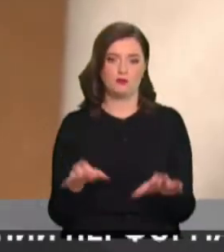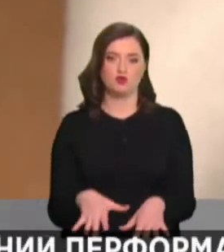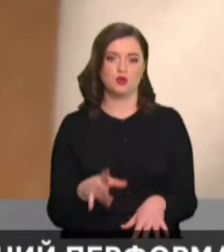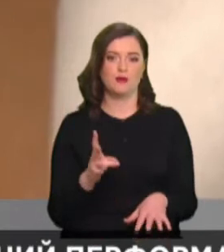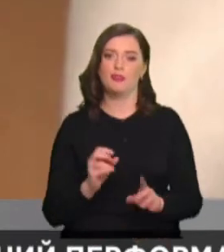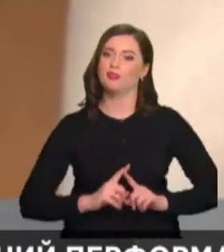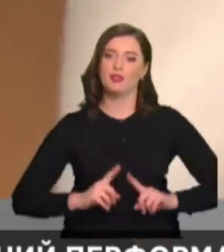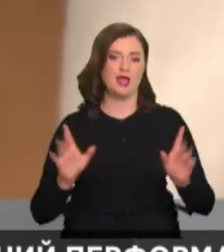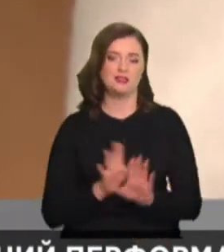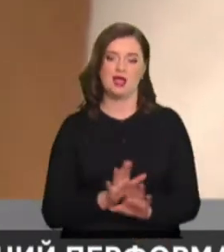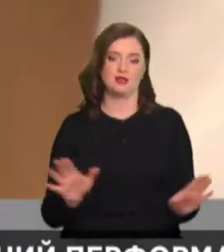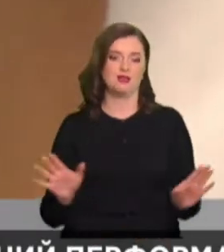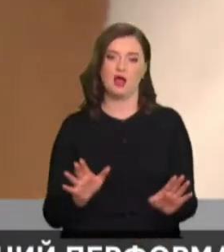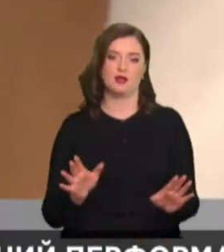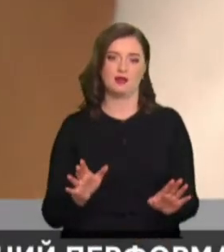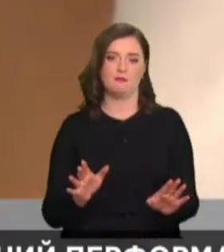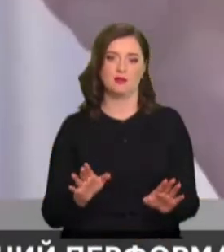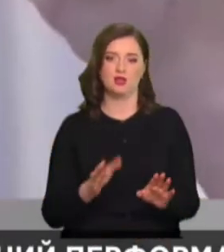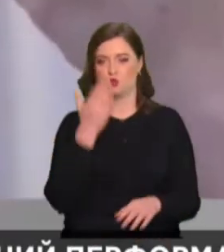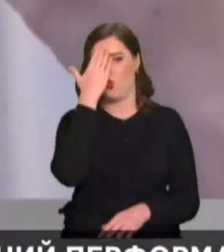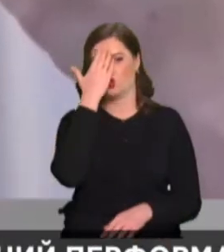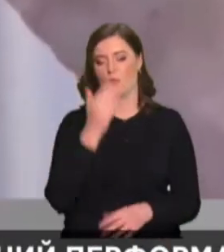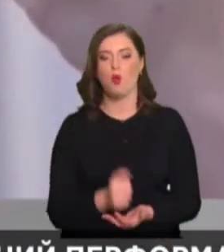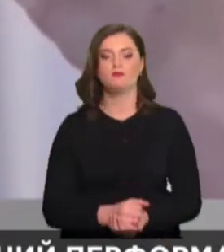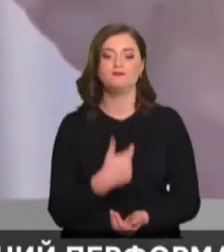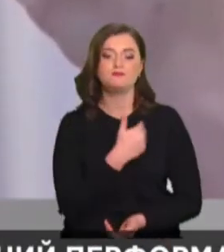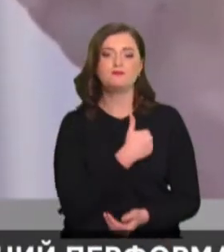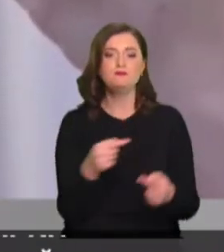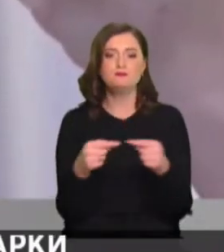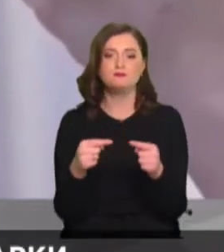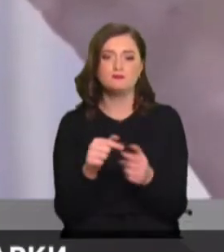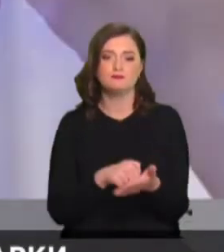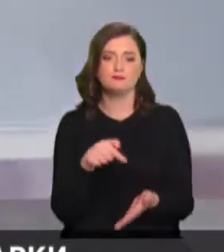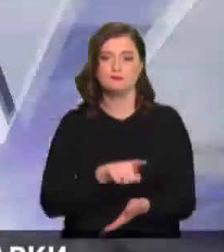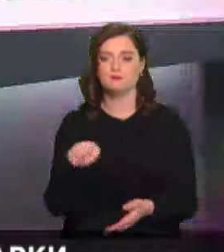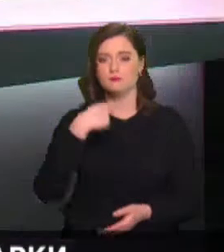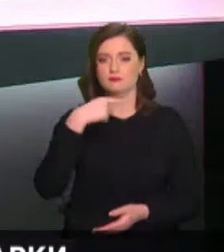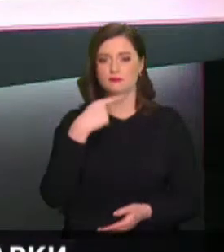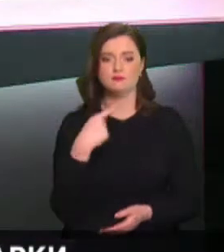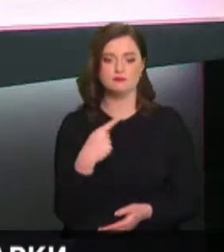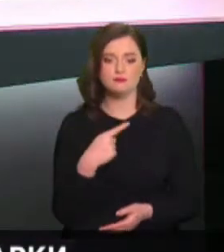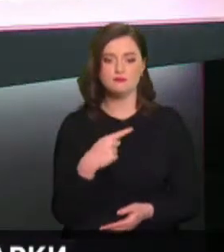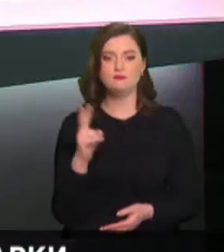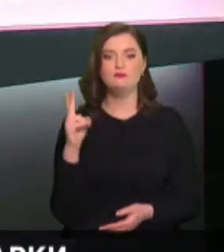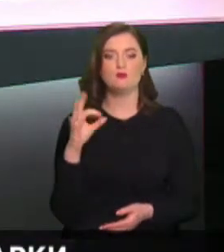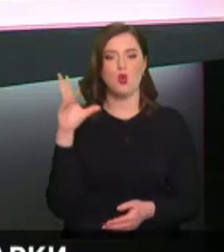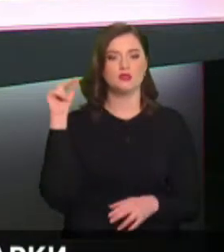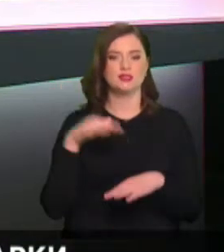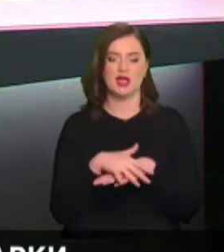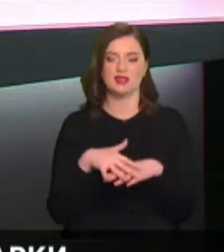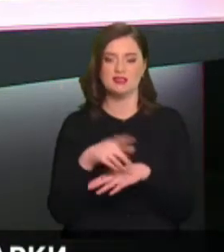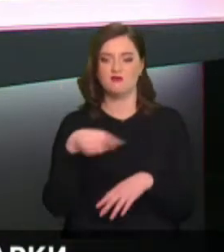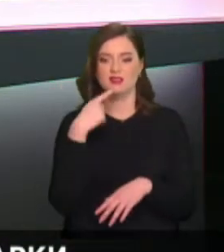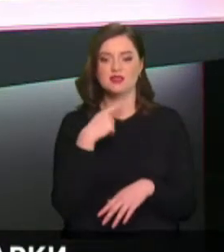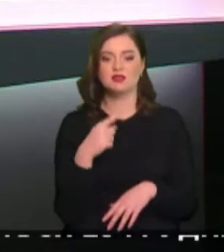нестандартним, нелінійним способом. Пане Вікторе, але я от хотів уточнити з приводу того, що ви сказали, по статистиці, так, ви сказали,